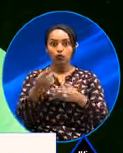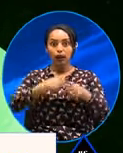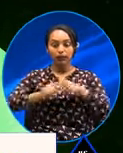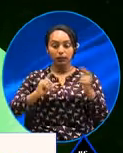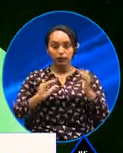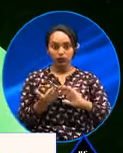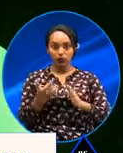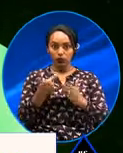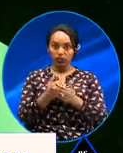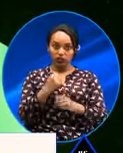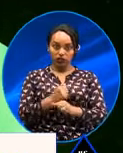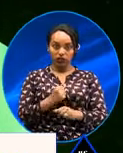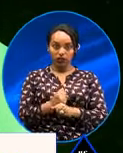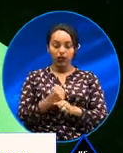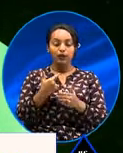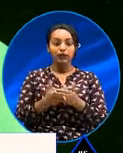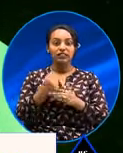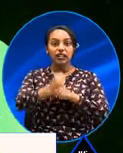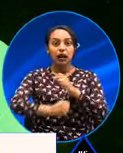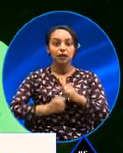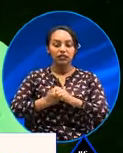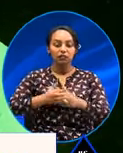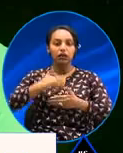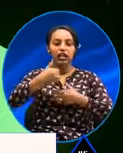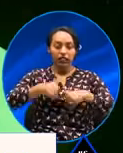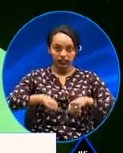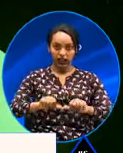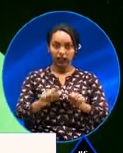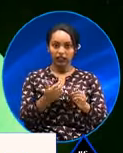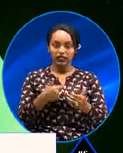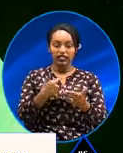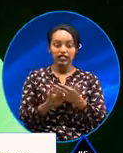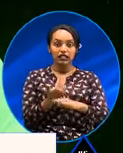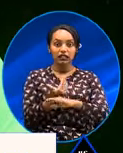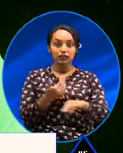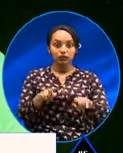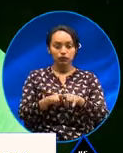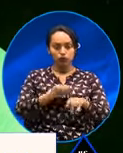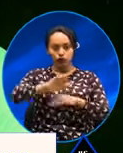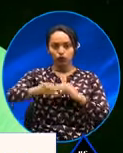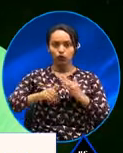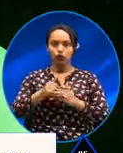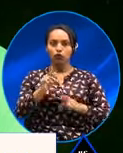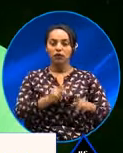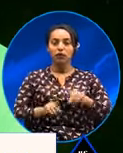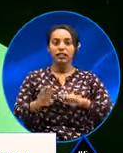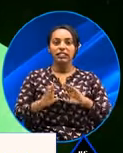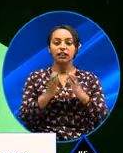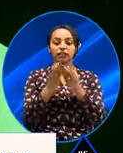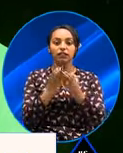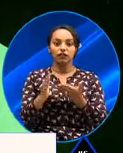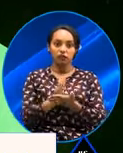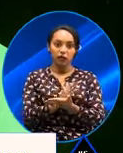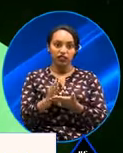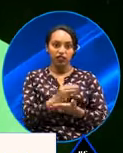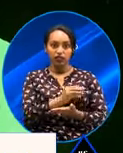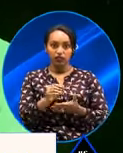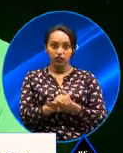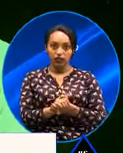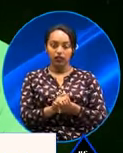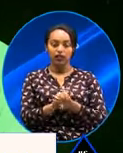በመሆኑ ይህ ስራ በዚህ ዓመትም በቀጣይነት እንደ ከዚህ በፊቱ ሁሉንም የህብረተሰብ ክፍል